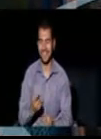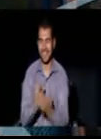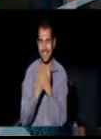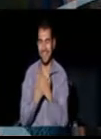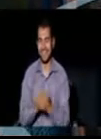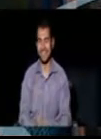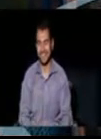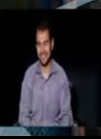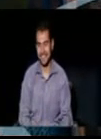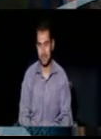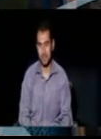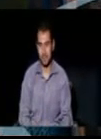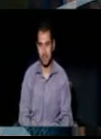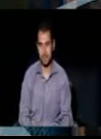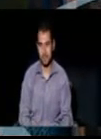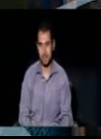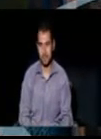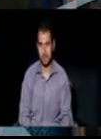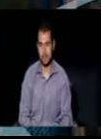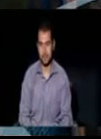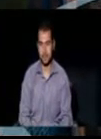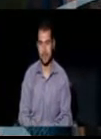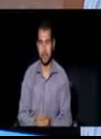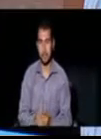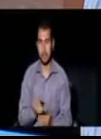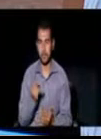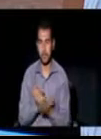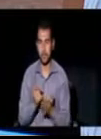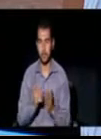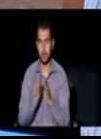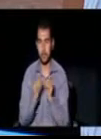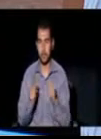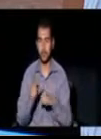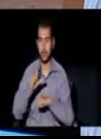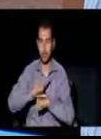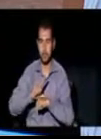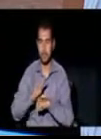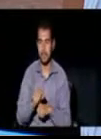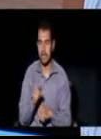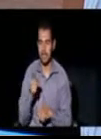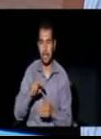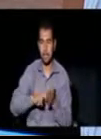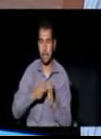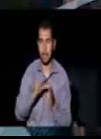تشرفنا. ربنا يخليك. قولي لي حضرتك كرئيسه جمهوريه الصم ايه بقى اللي بتعمليه؟